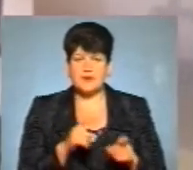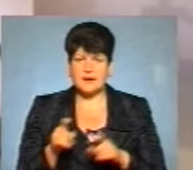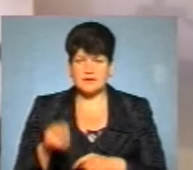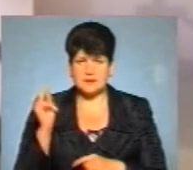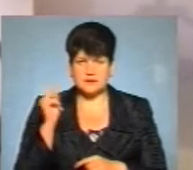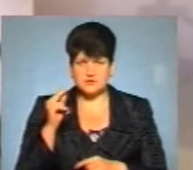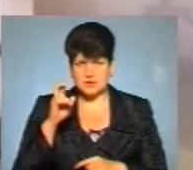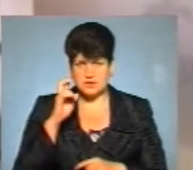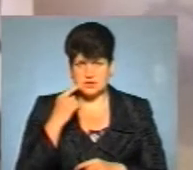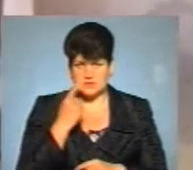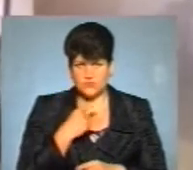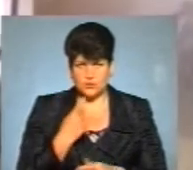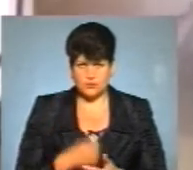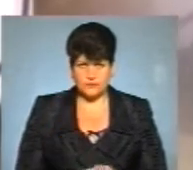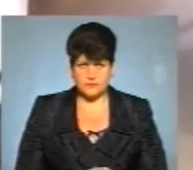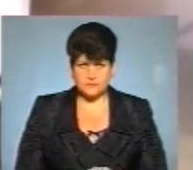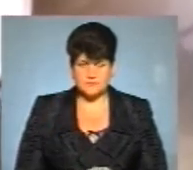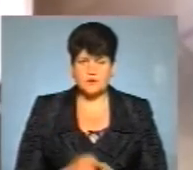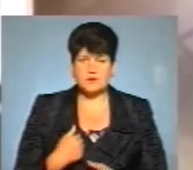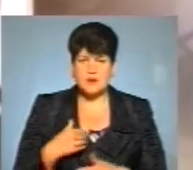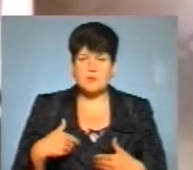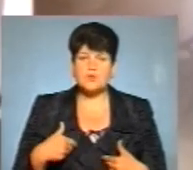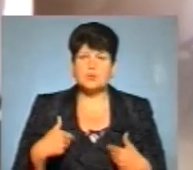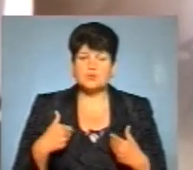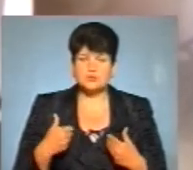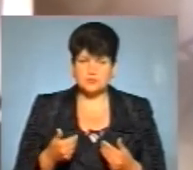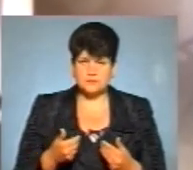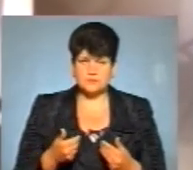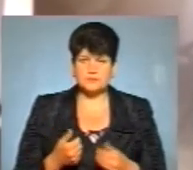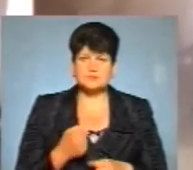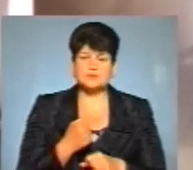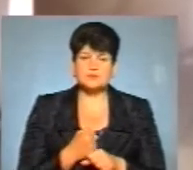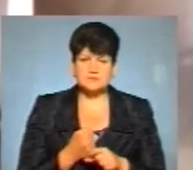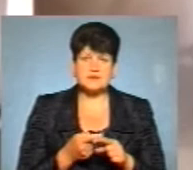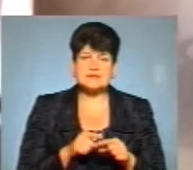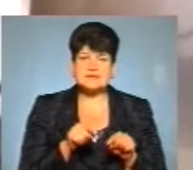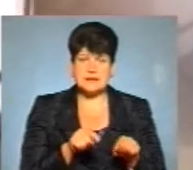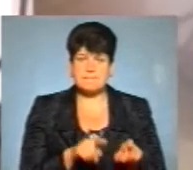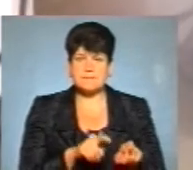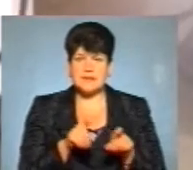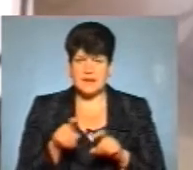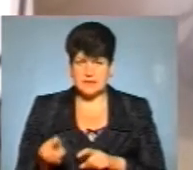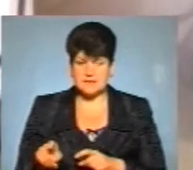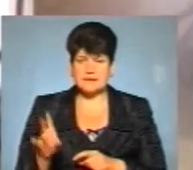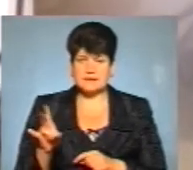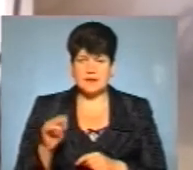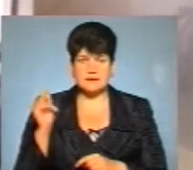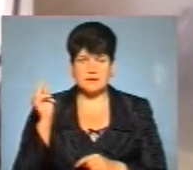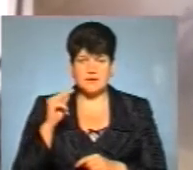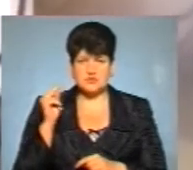навчання державною мовою. Тому я пропоную здійснити цей перехід на